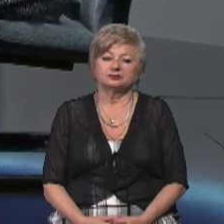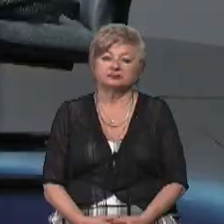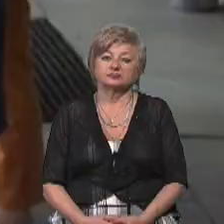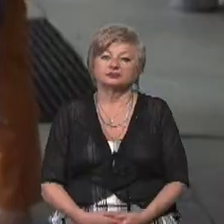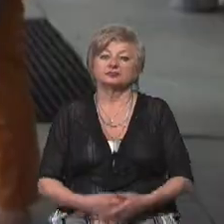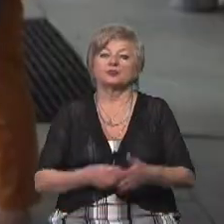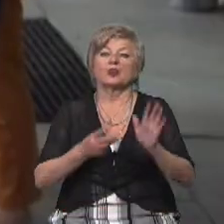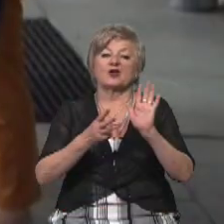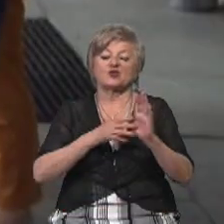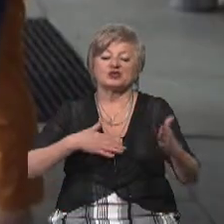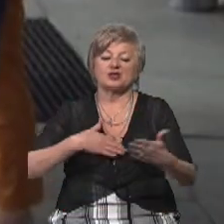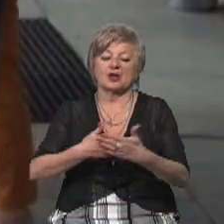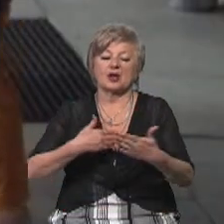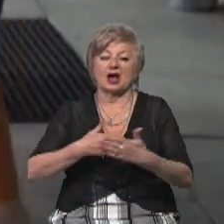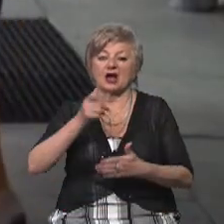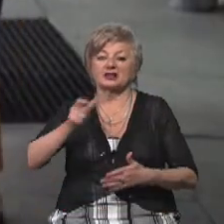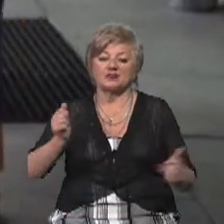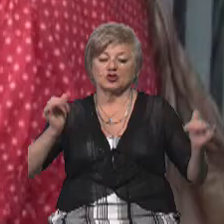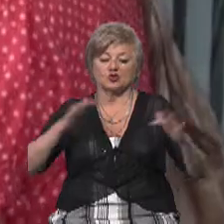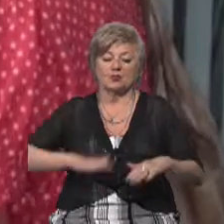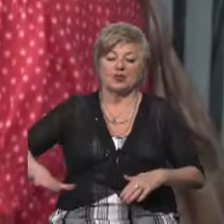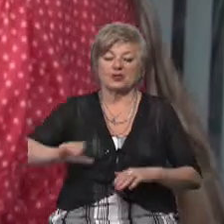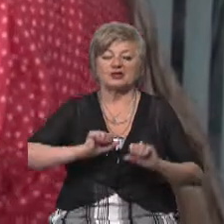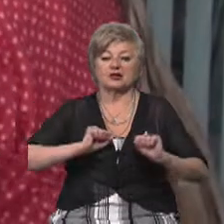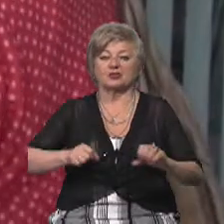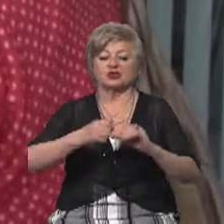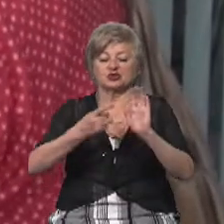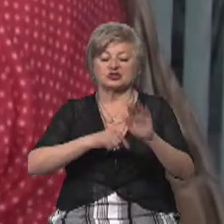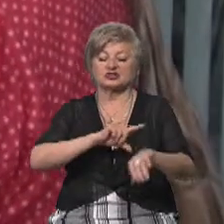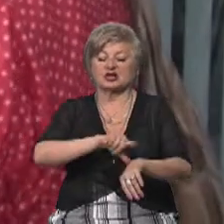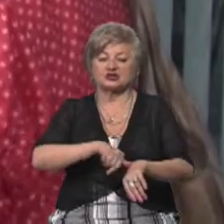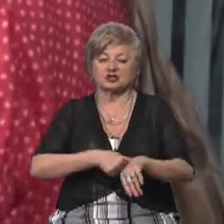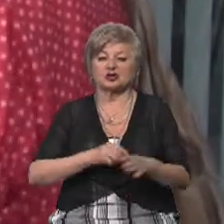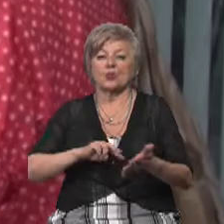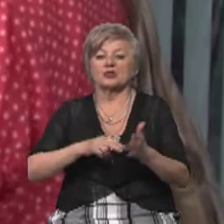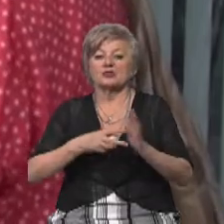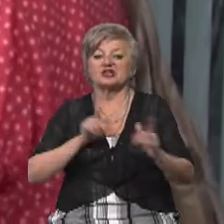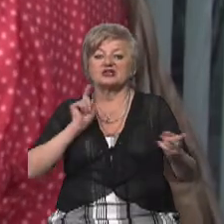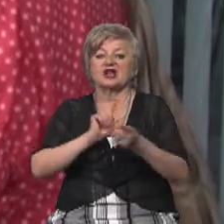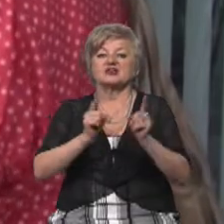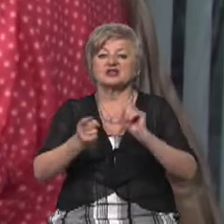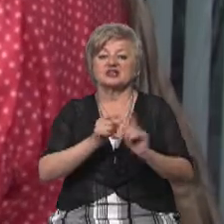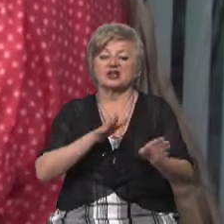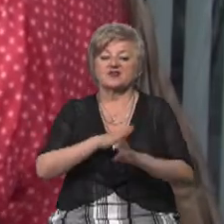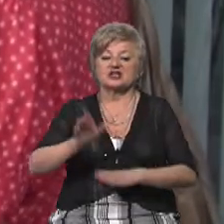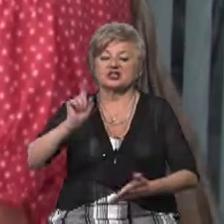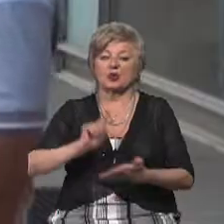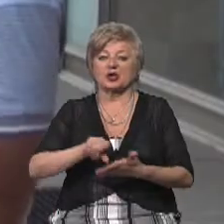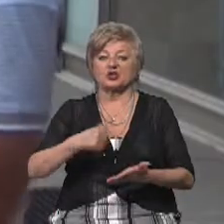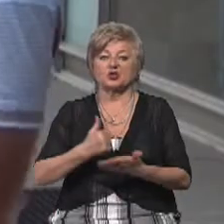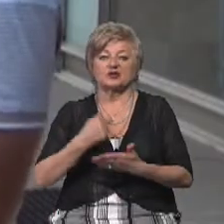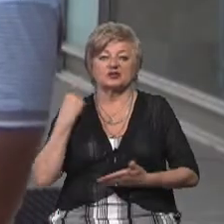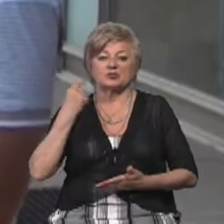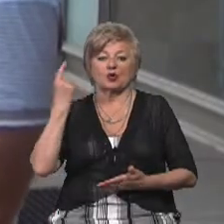8 екоактивістів зібрались на Майдані Героїв близько 16-ї години. Планували зустрітися з виконувачкою обов'язків голови